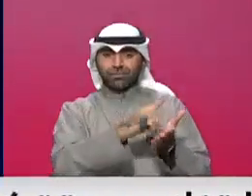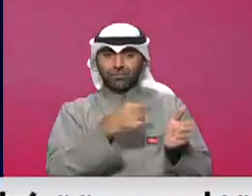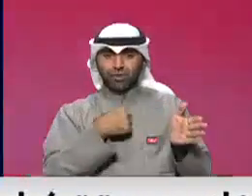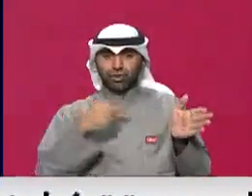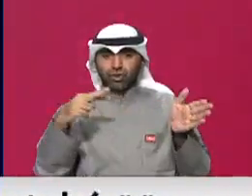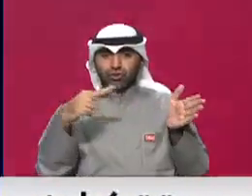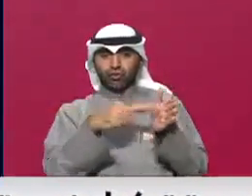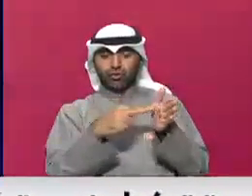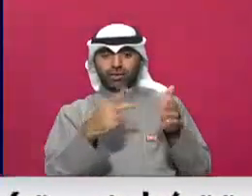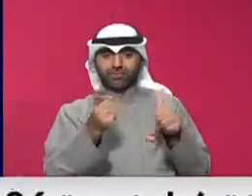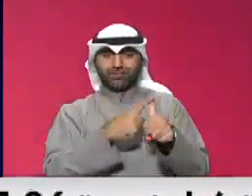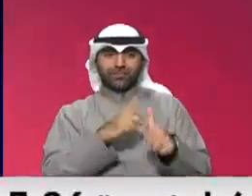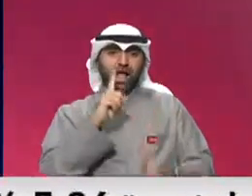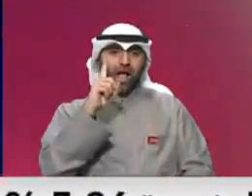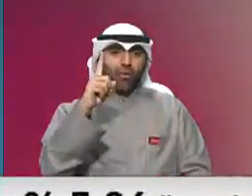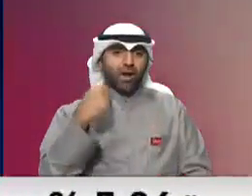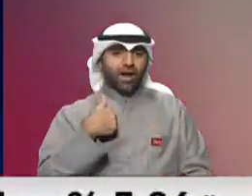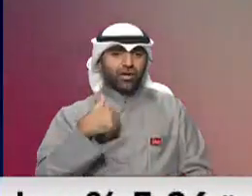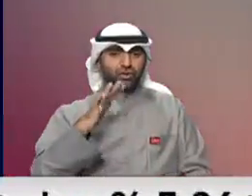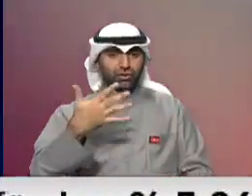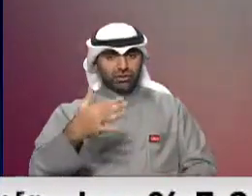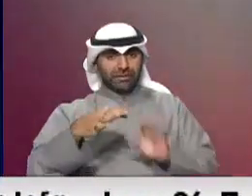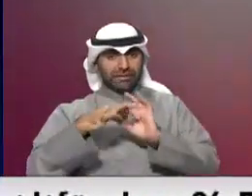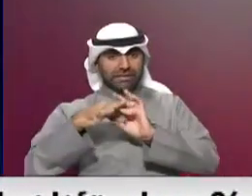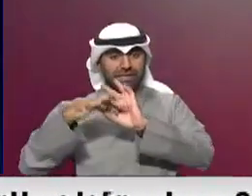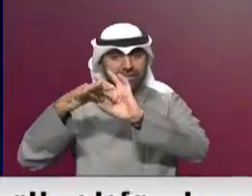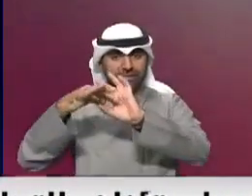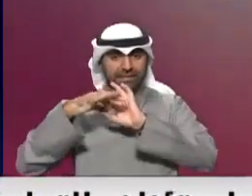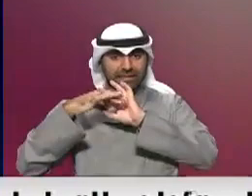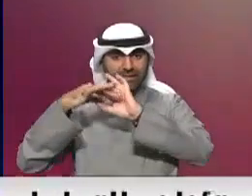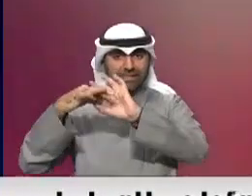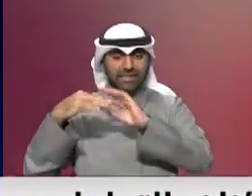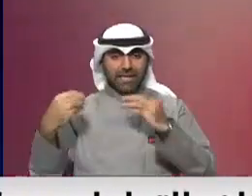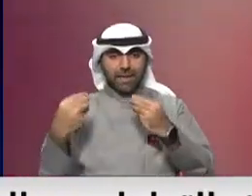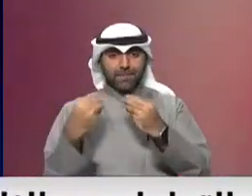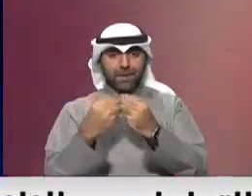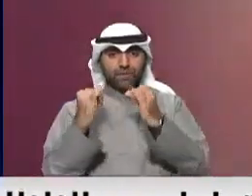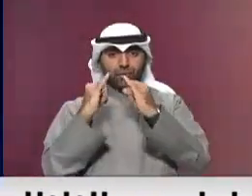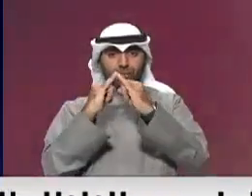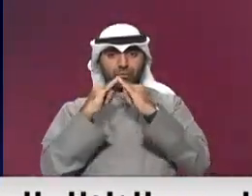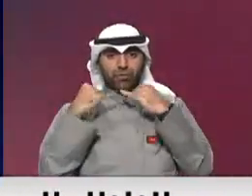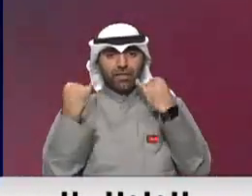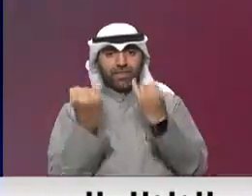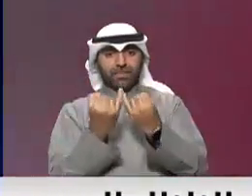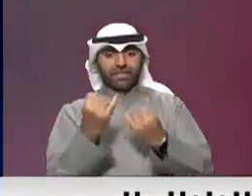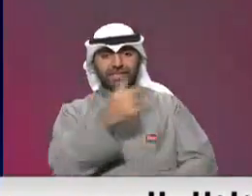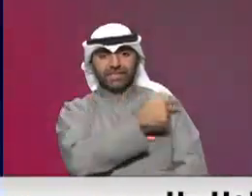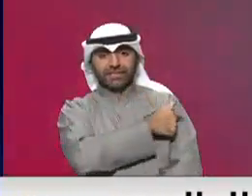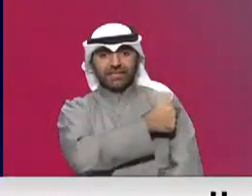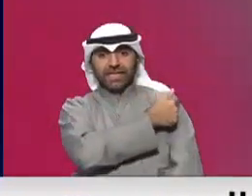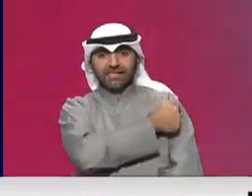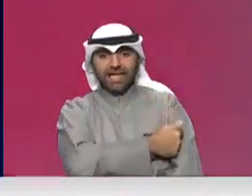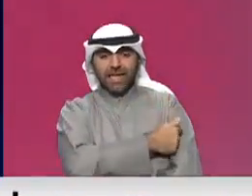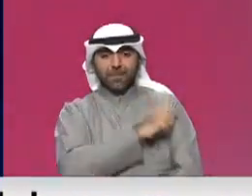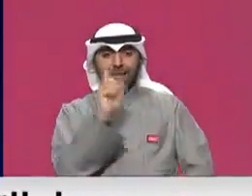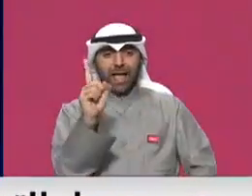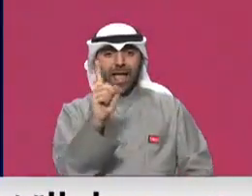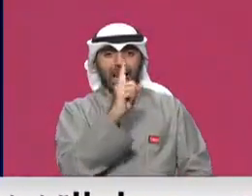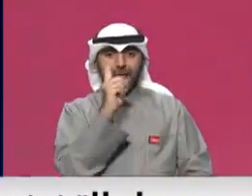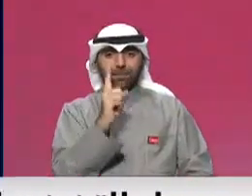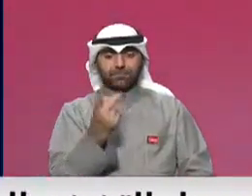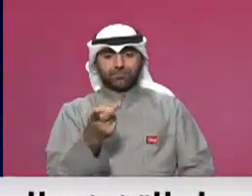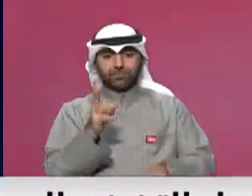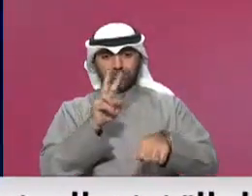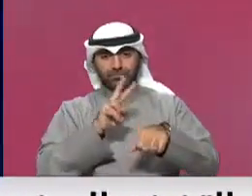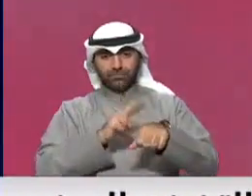هذه المشاورات مع منظمة أفاد ومنظمة الإيهاها والمسؤولين في